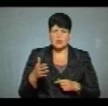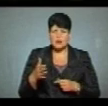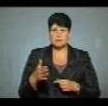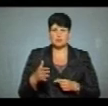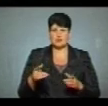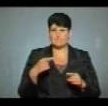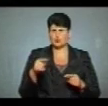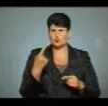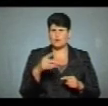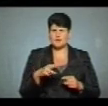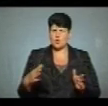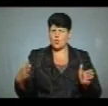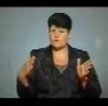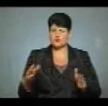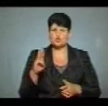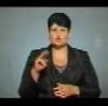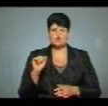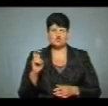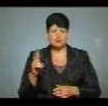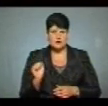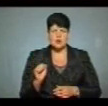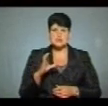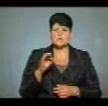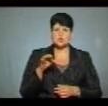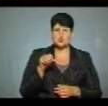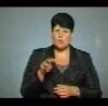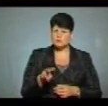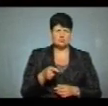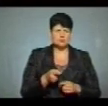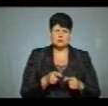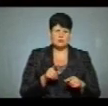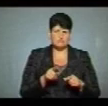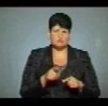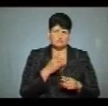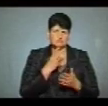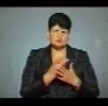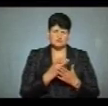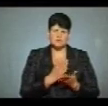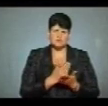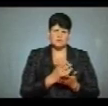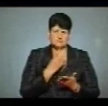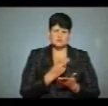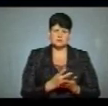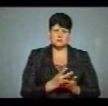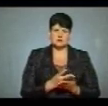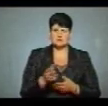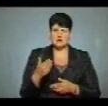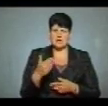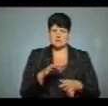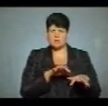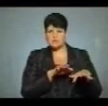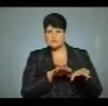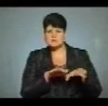щуки, бачимо метрових сомів, хоча рідко, коли сом спливає, тут вони присутні. Це вся риба течією